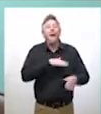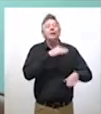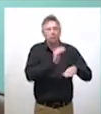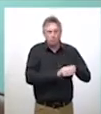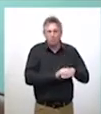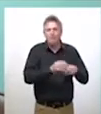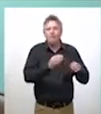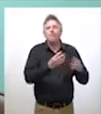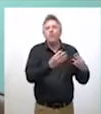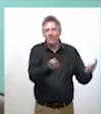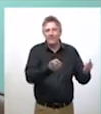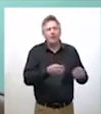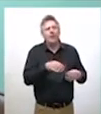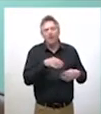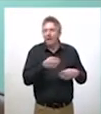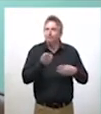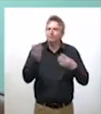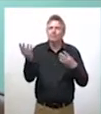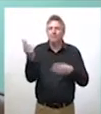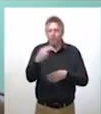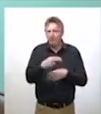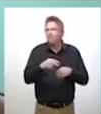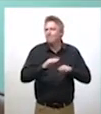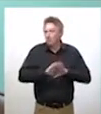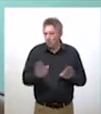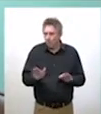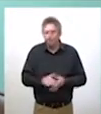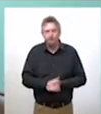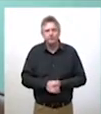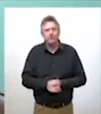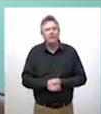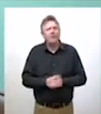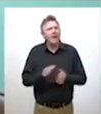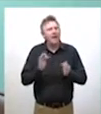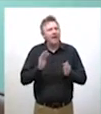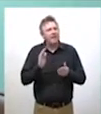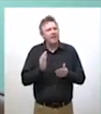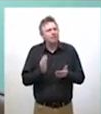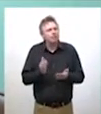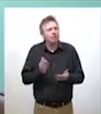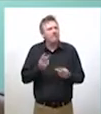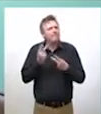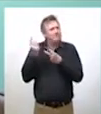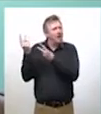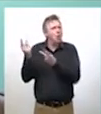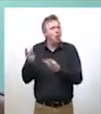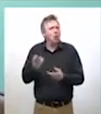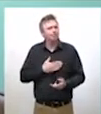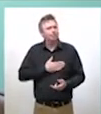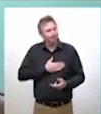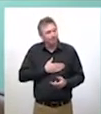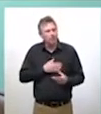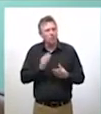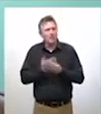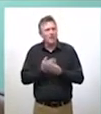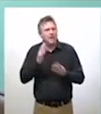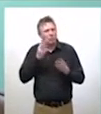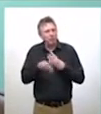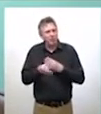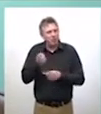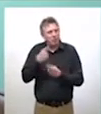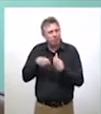en matière de vertu de la transparence, j'aurais envie de vous rejoindre totalement. Effectivement,